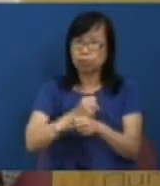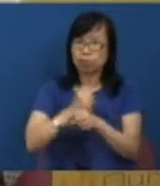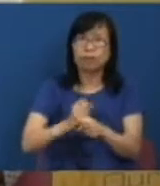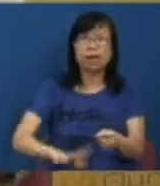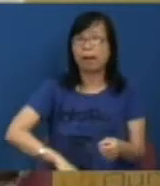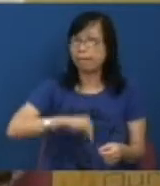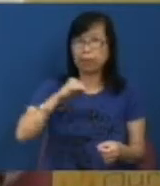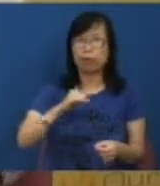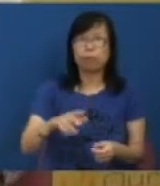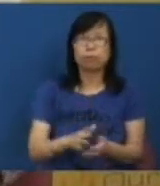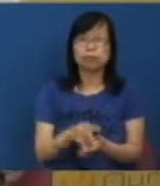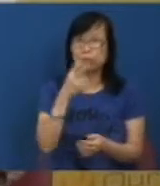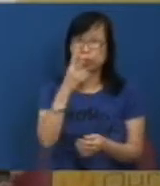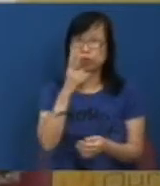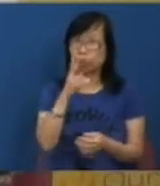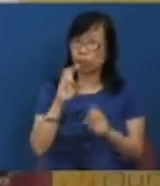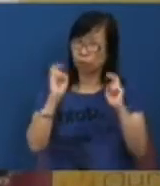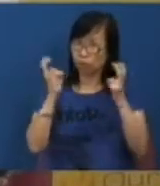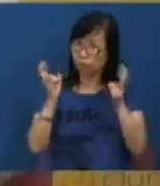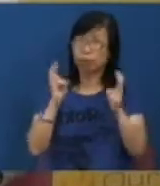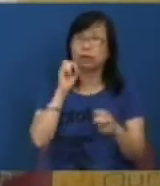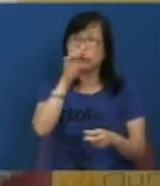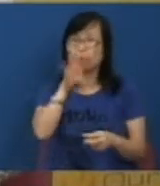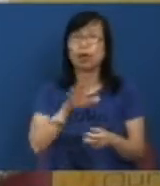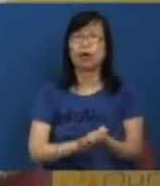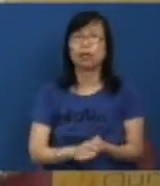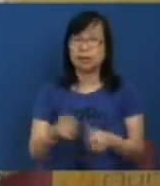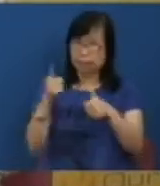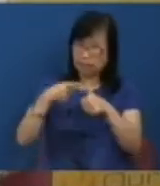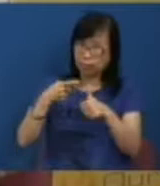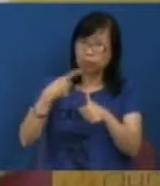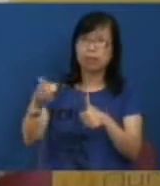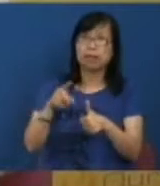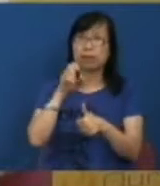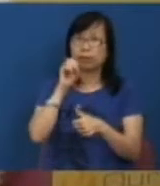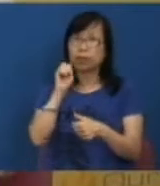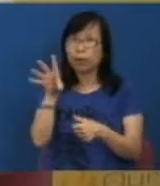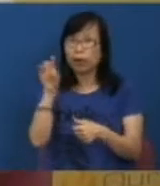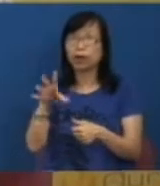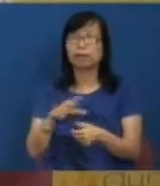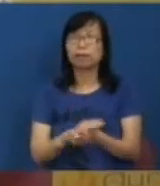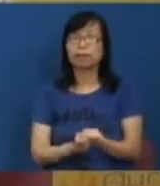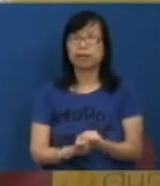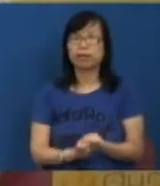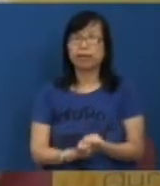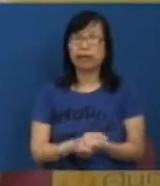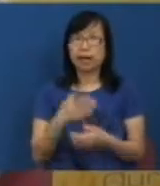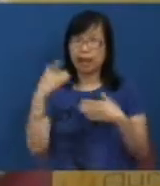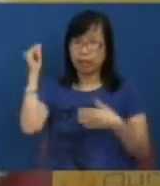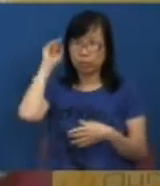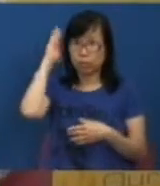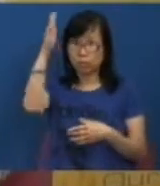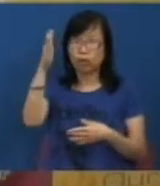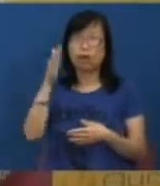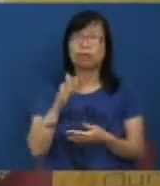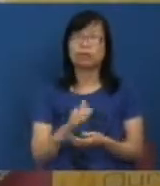咧，今日就集中喺呢個兩面講。咁啊，先同啊 Kenneth 傾下偈先啦。咁喺嚟緊嘅日